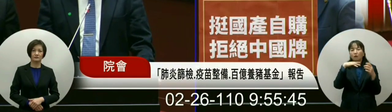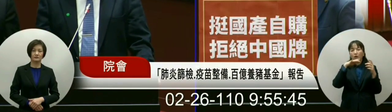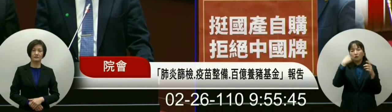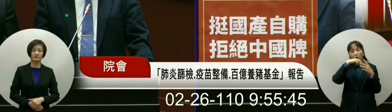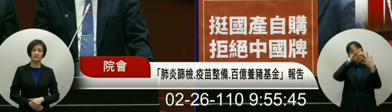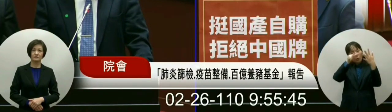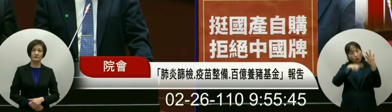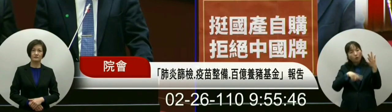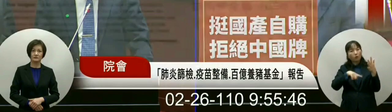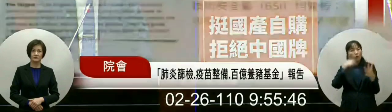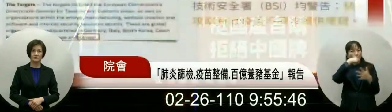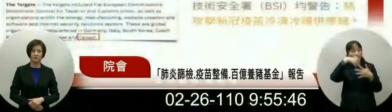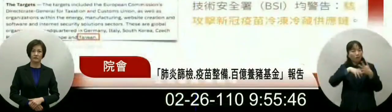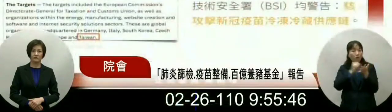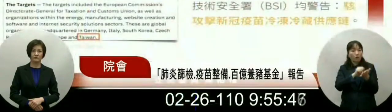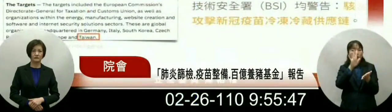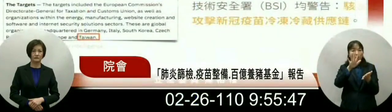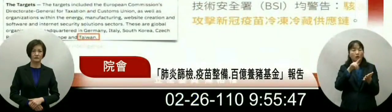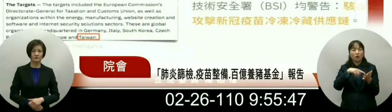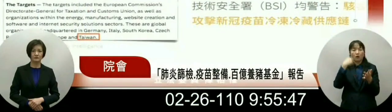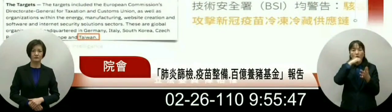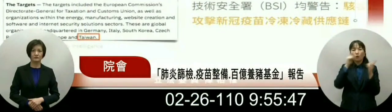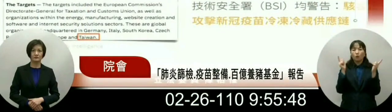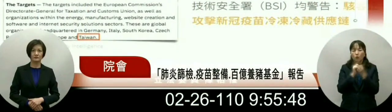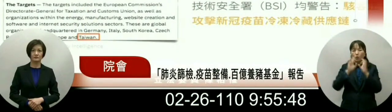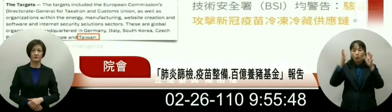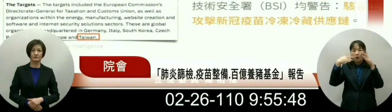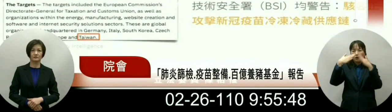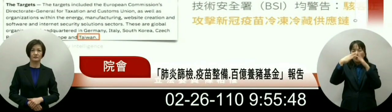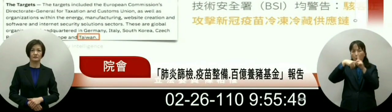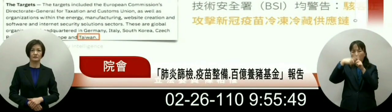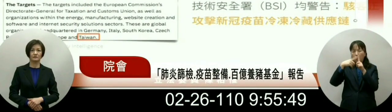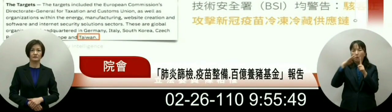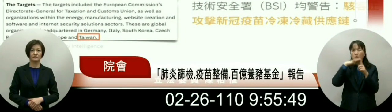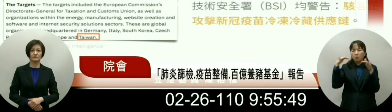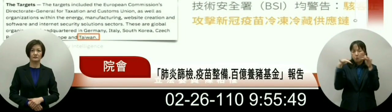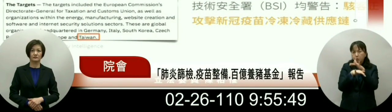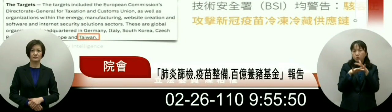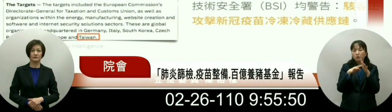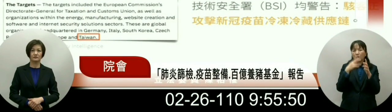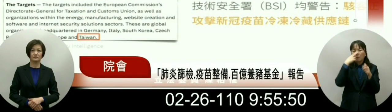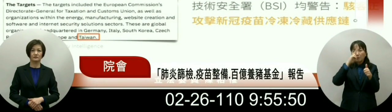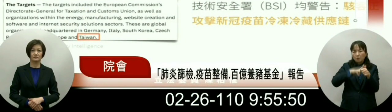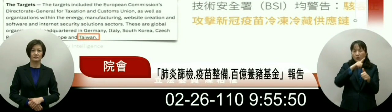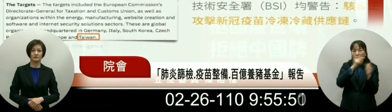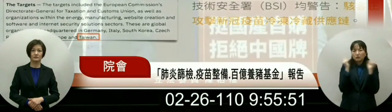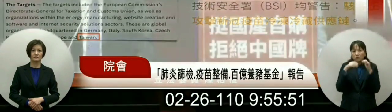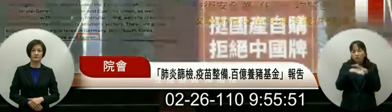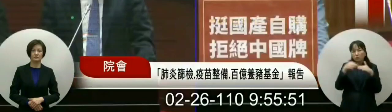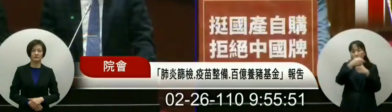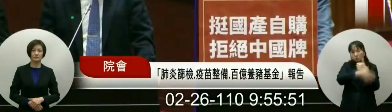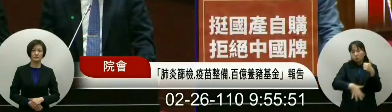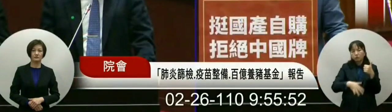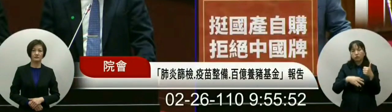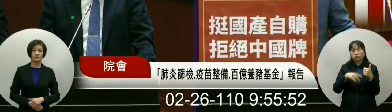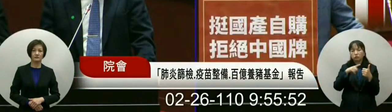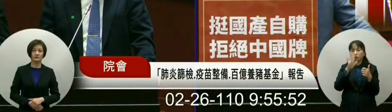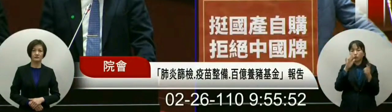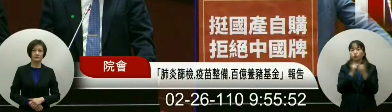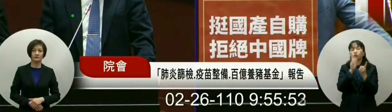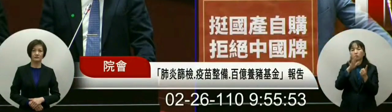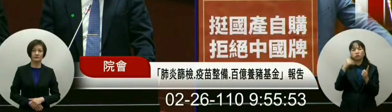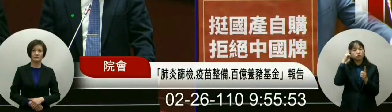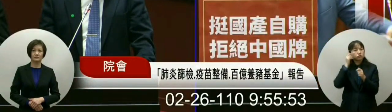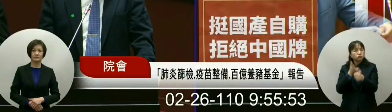底有台湾，台湾哦，受到国家级的骇客来攻击冷链系统的供应链。啊，我想要请教一下，